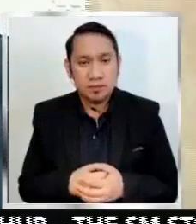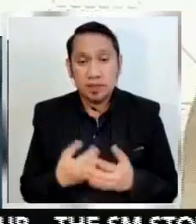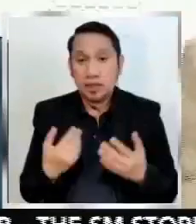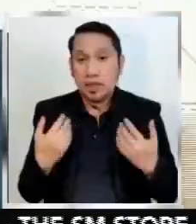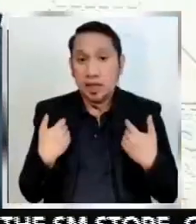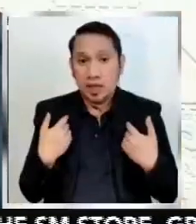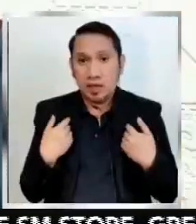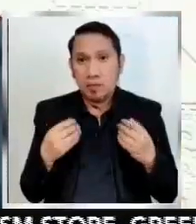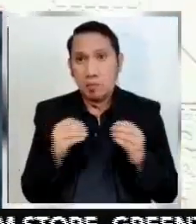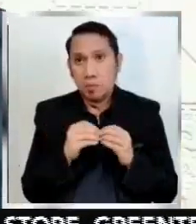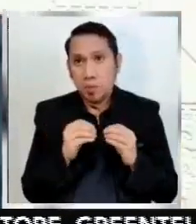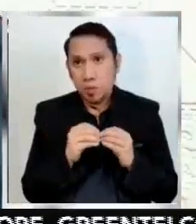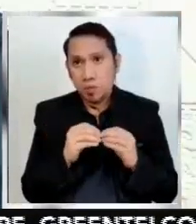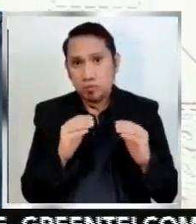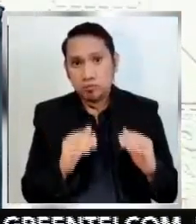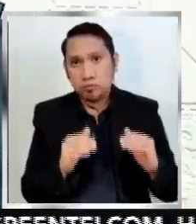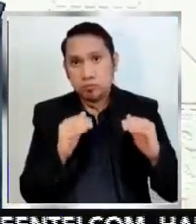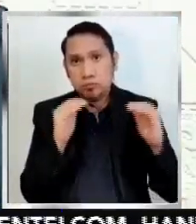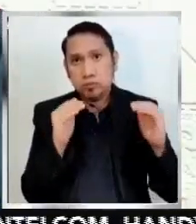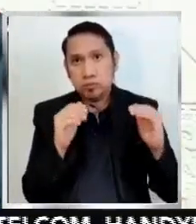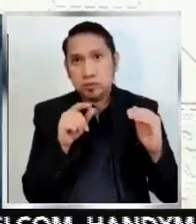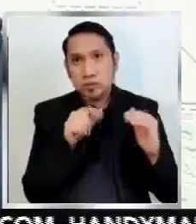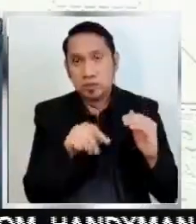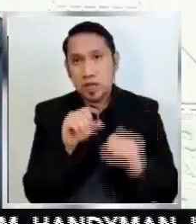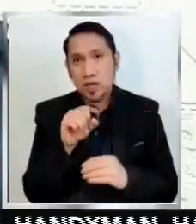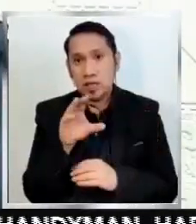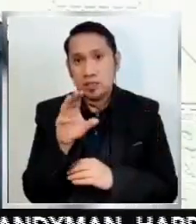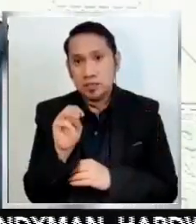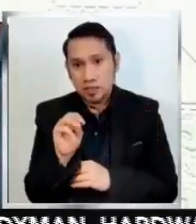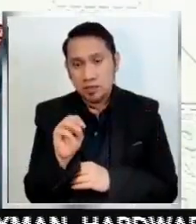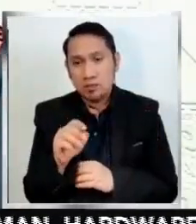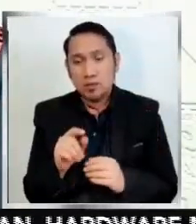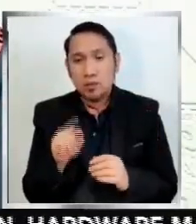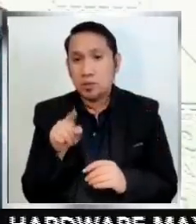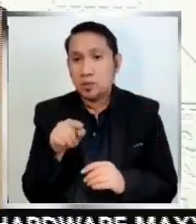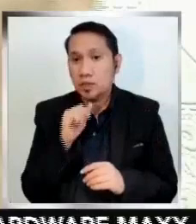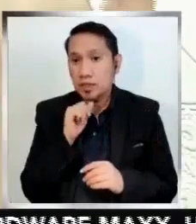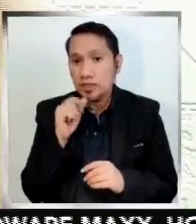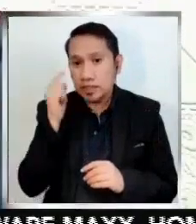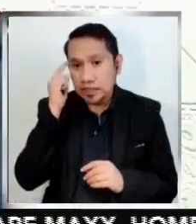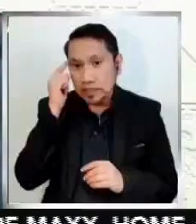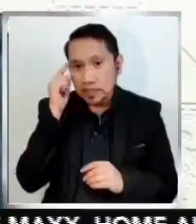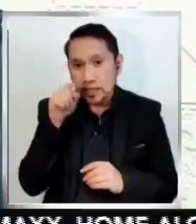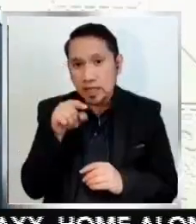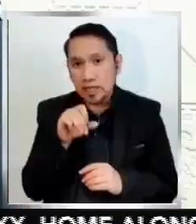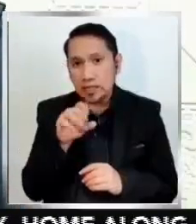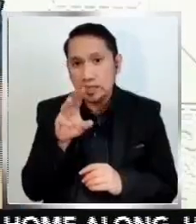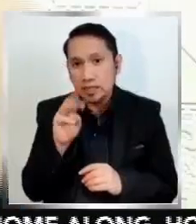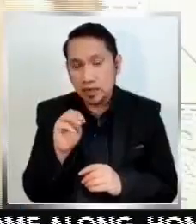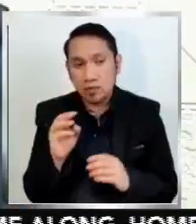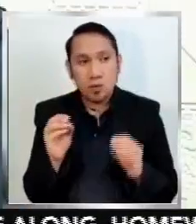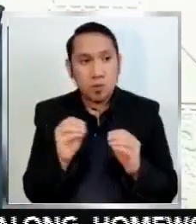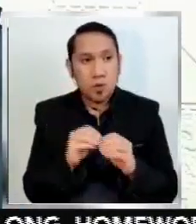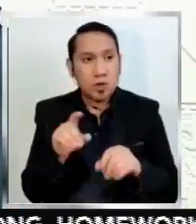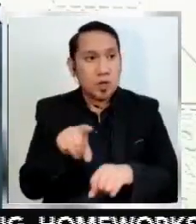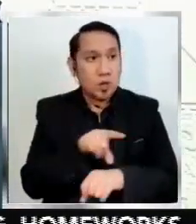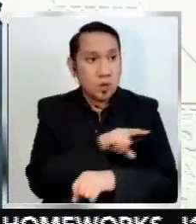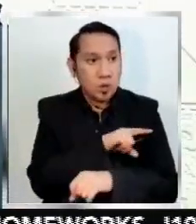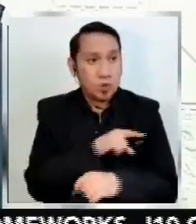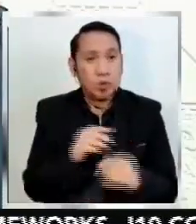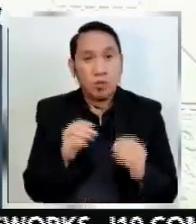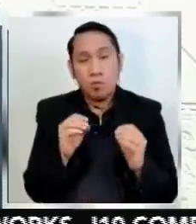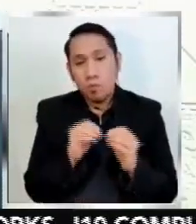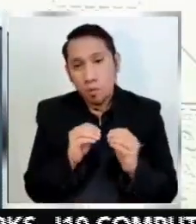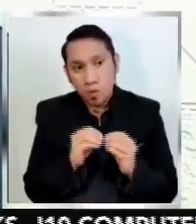mo yung something na form na scam na hindi mo iniisip na scam. The more na mas matagal ka, the more na mas prone ka